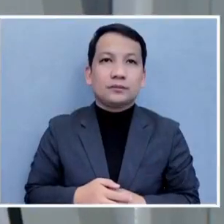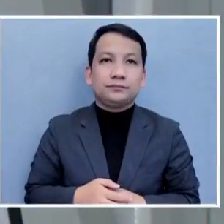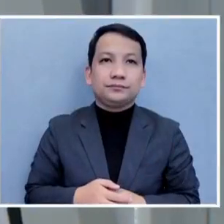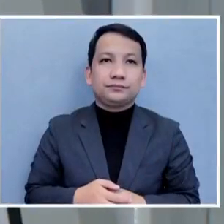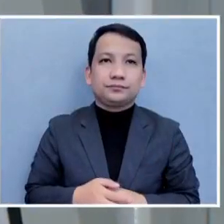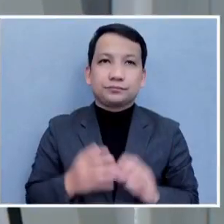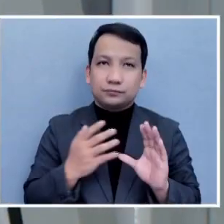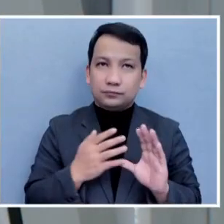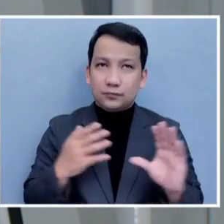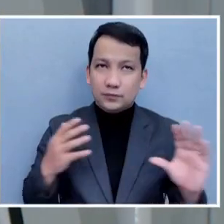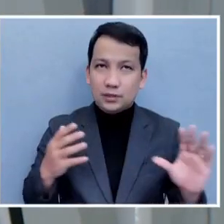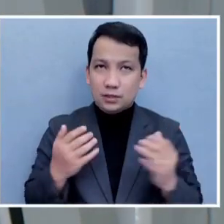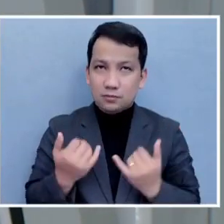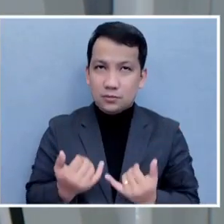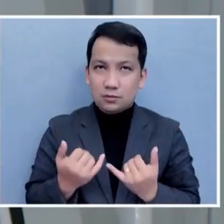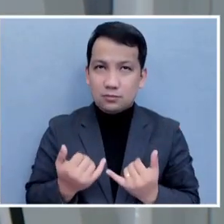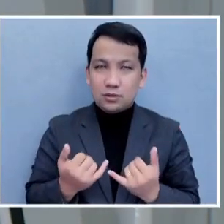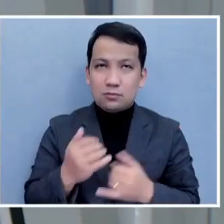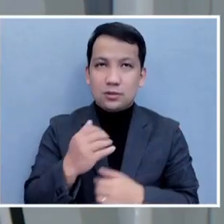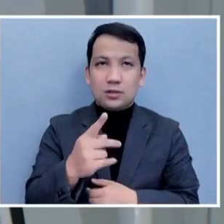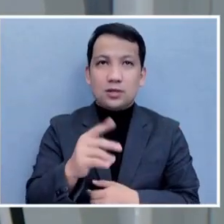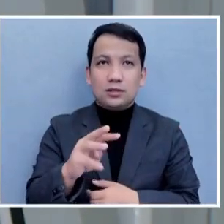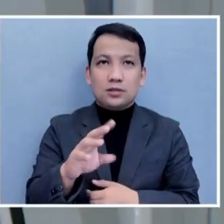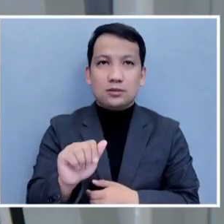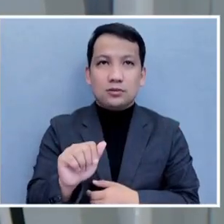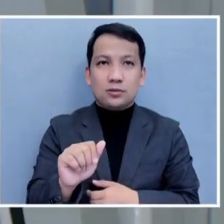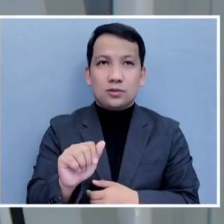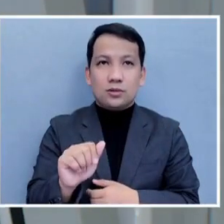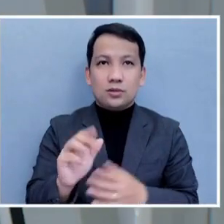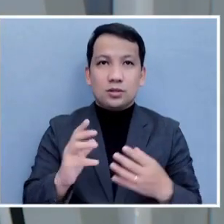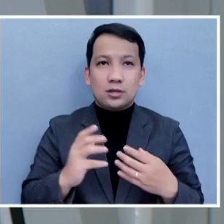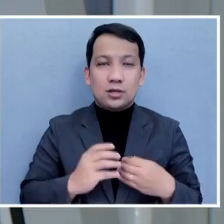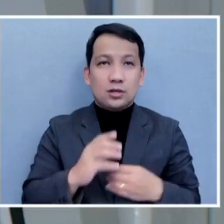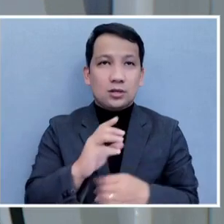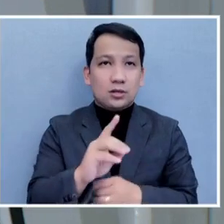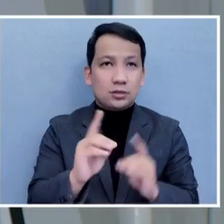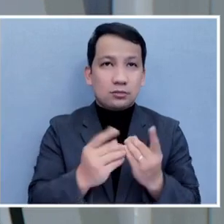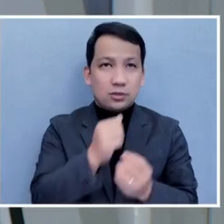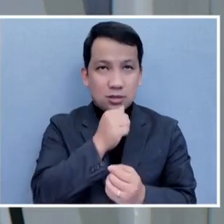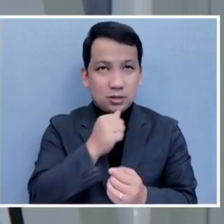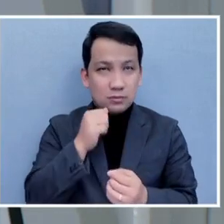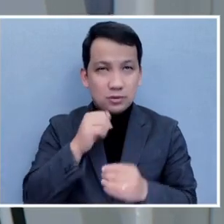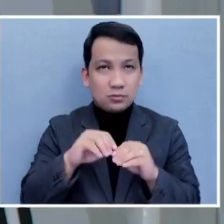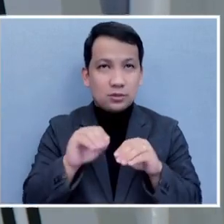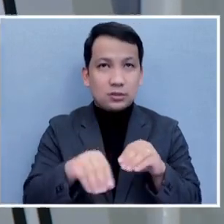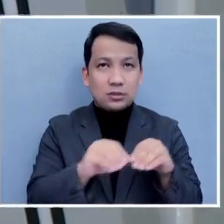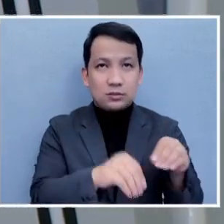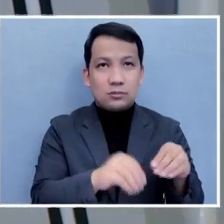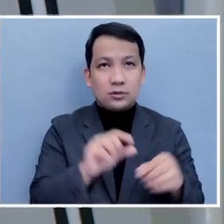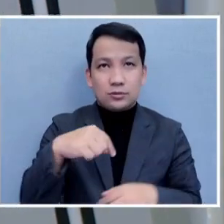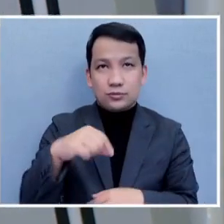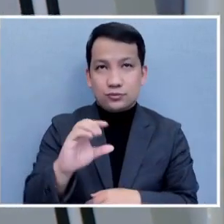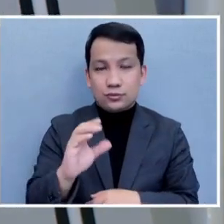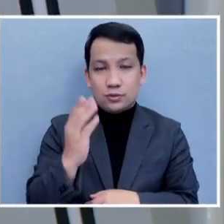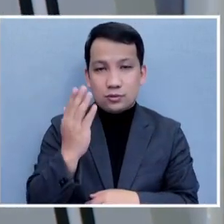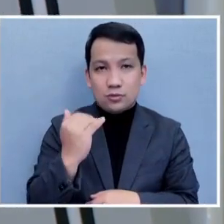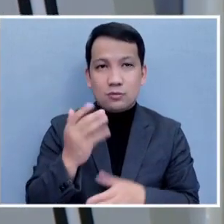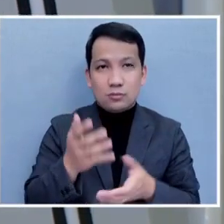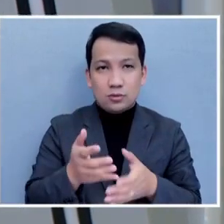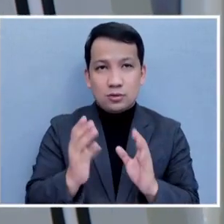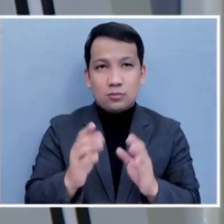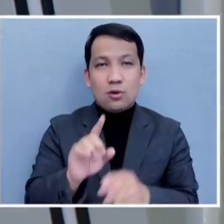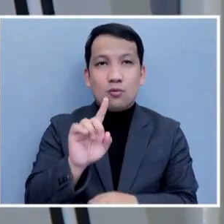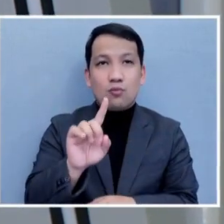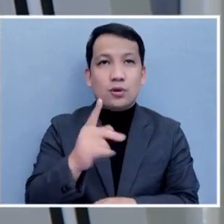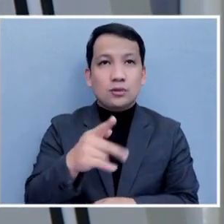Pinilahan muli ngayong araw po ang Kadiwa Center sa tanggapan ng Department of Agriculture sa Quezon City kung saan makakabili po ng isang kilo